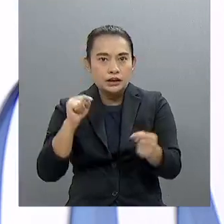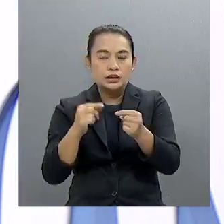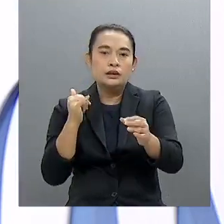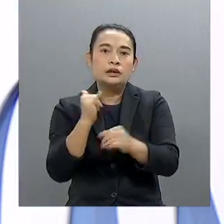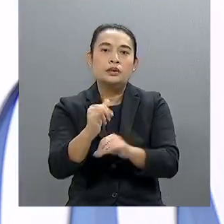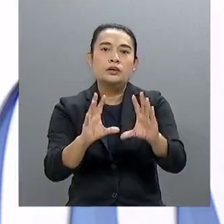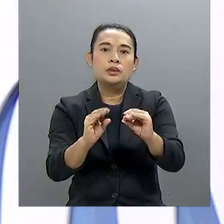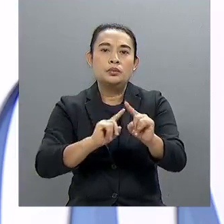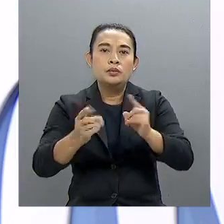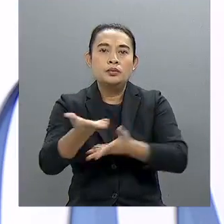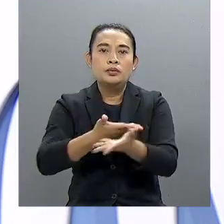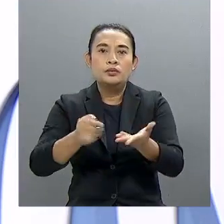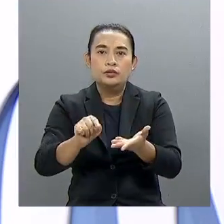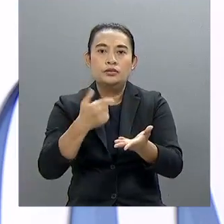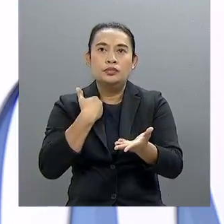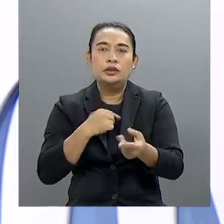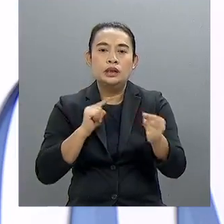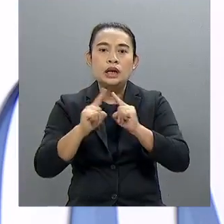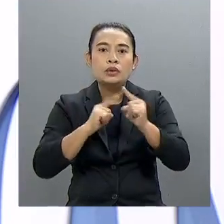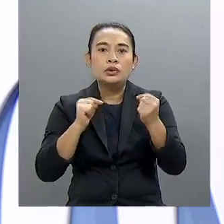ก็ได้เข้าร่วมงานนี้ด้วยค่ะและทานยังได้กล่าวถึงltv